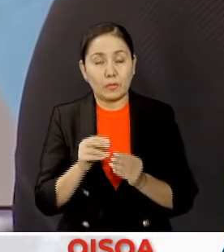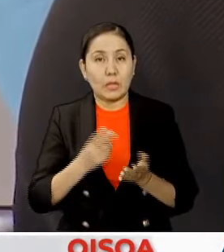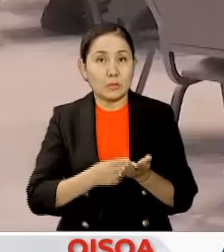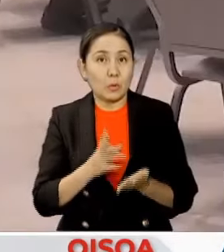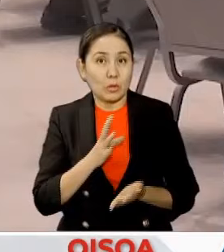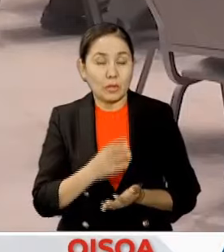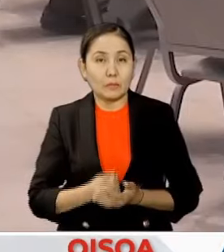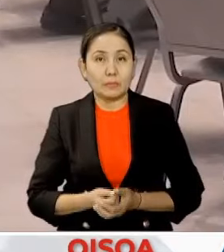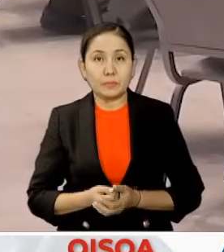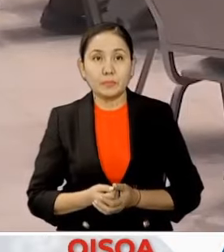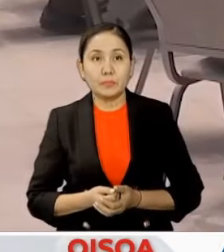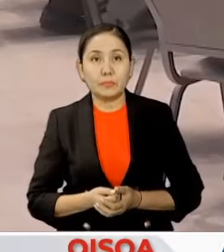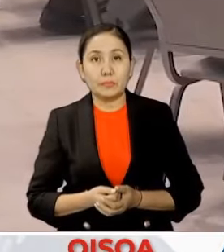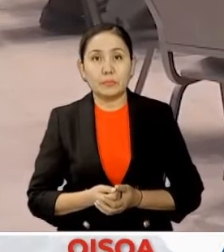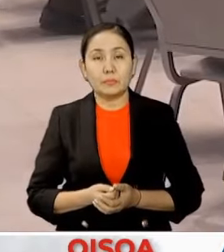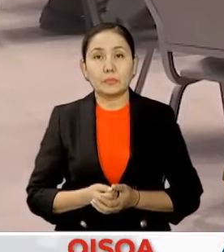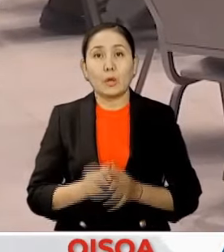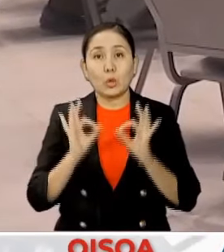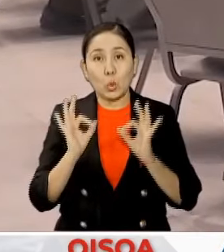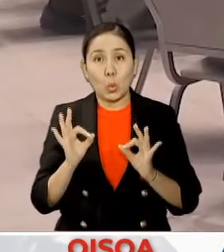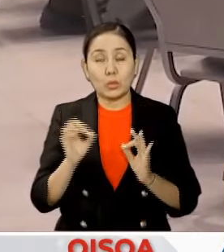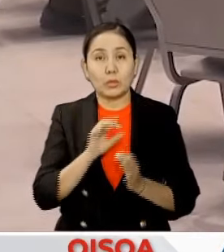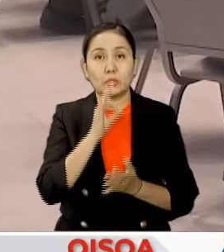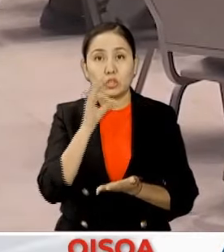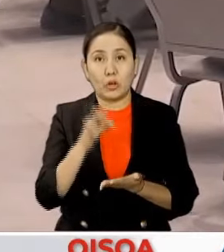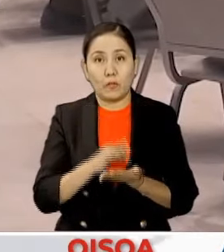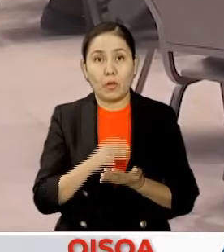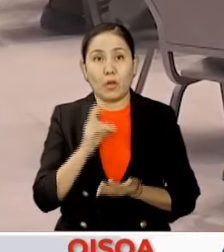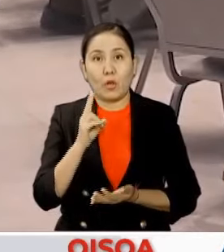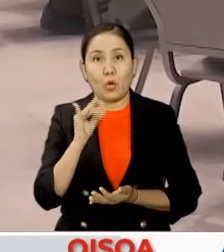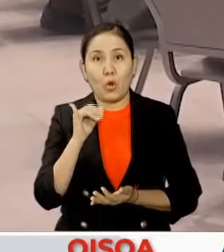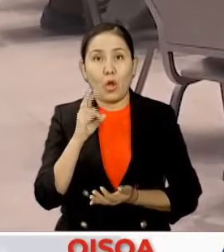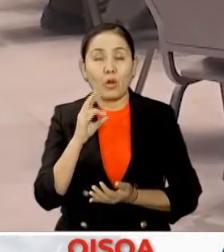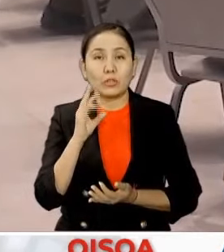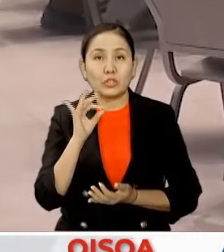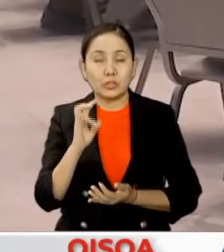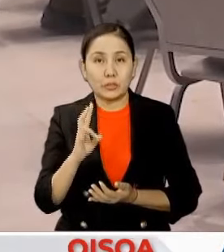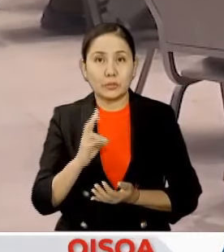isbotladilar. To'g'ri javob quloqchi.